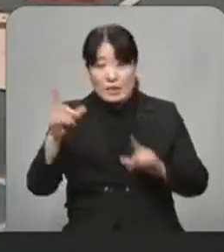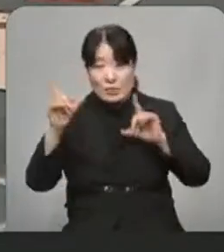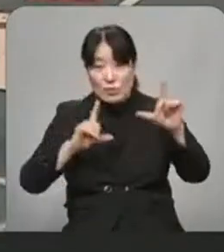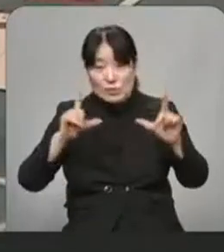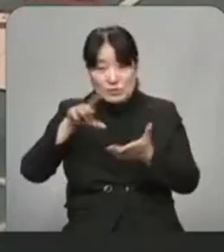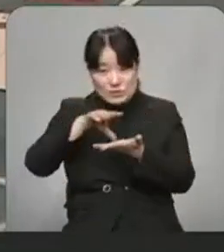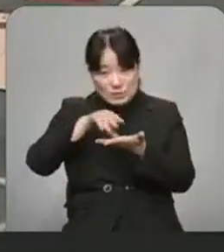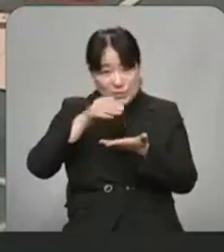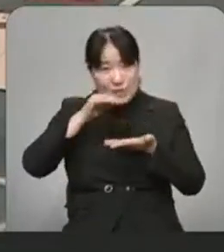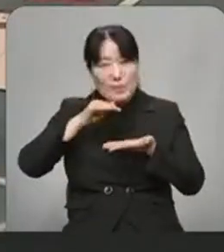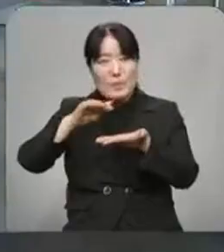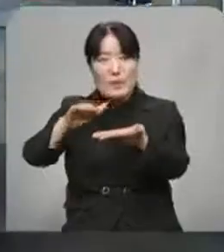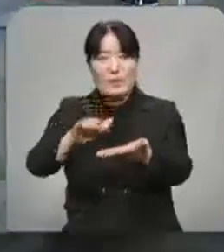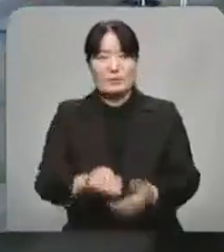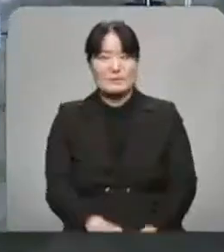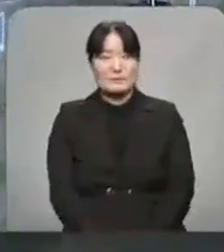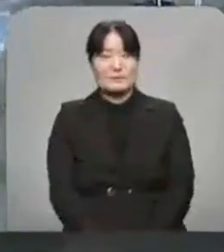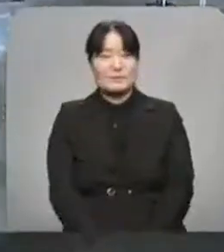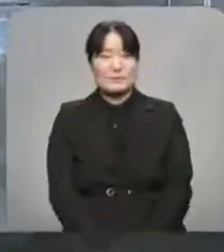기자입니다